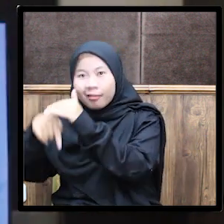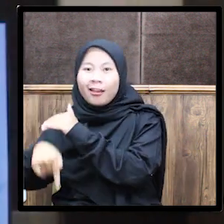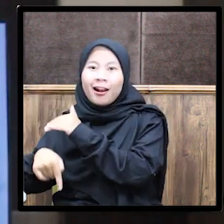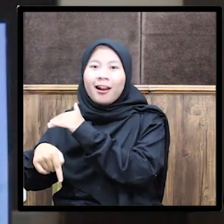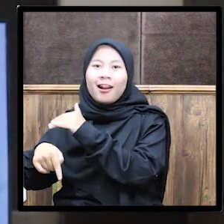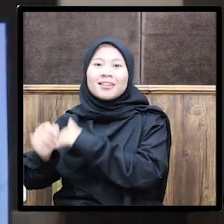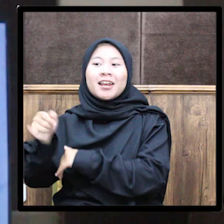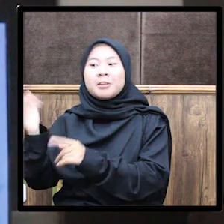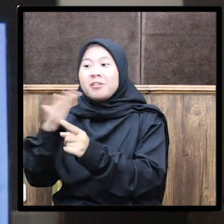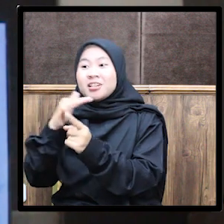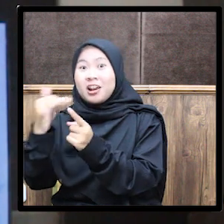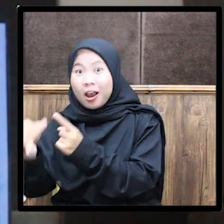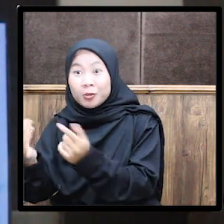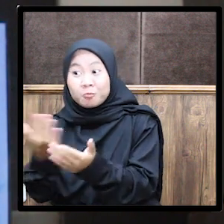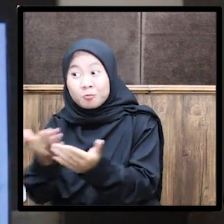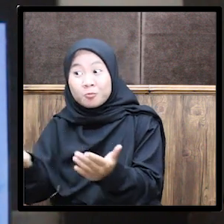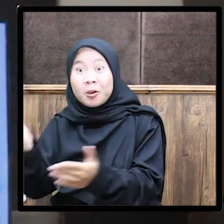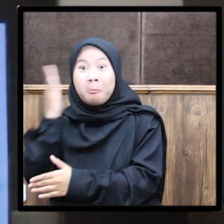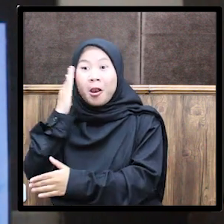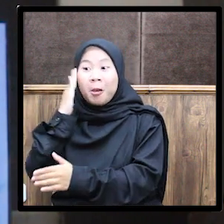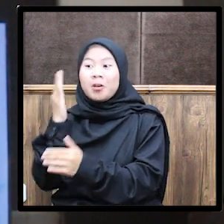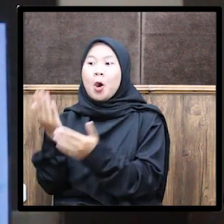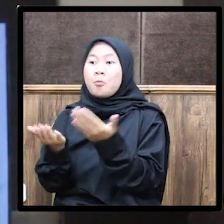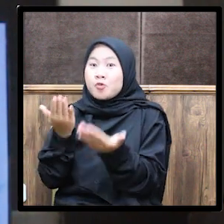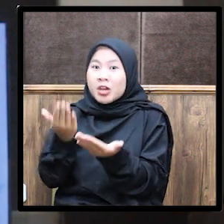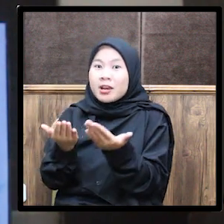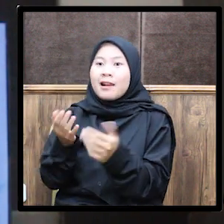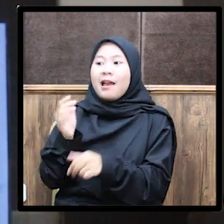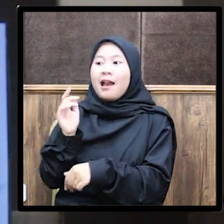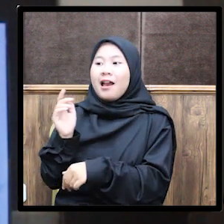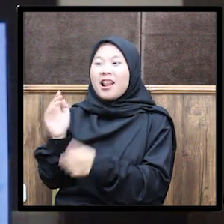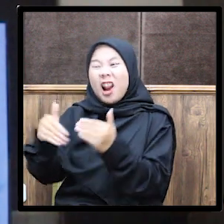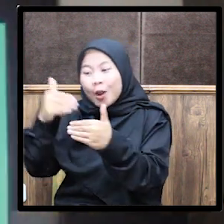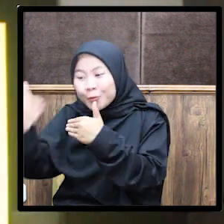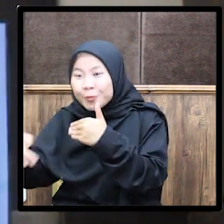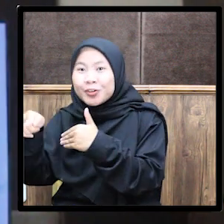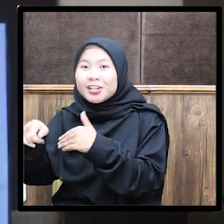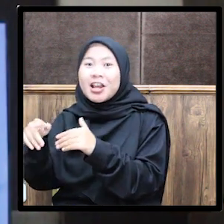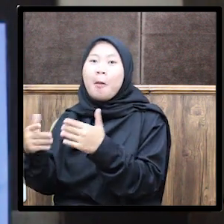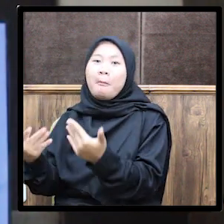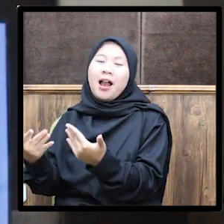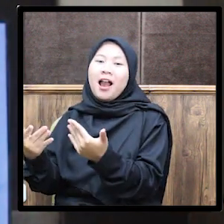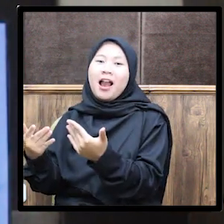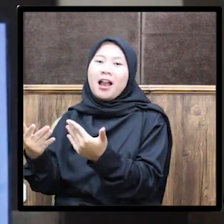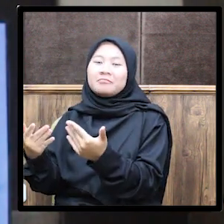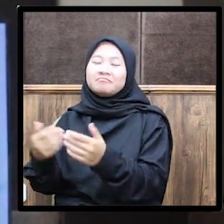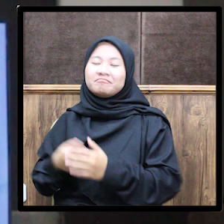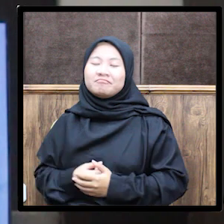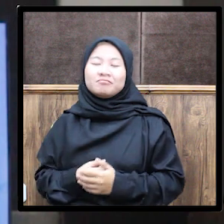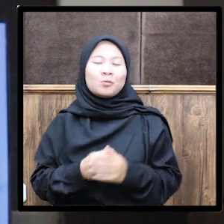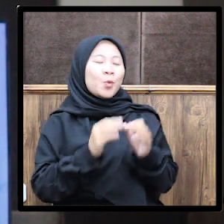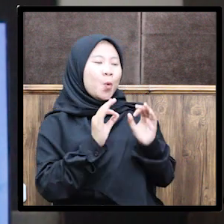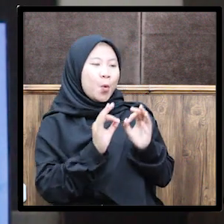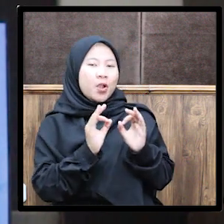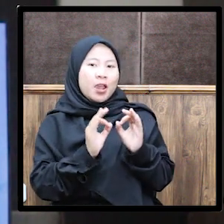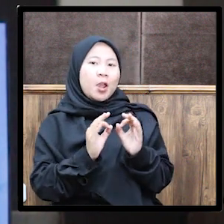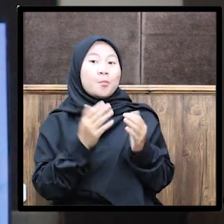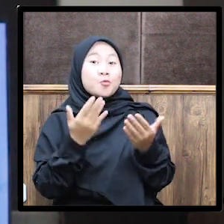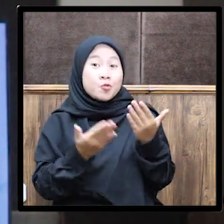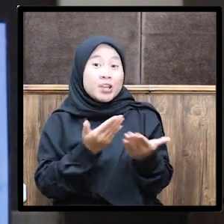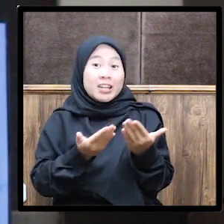ya. Nah, apa nih Pak next-nya nih Pak? Mungkin ada hal lain yang akan dilakukan dari aksi kolektif itu Pak Joni. Baik, ke